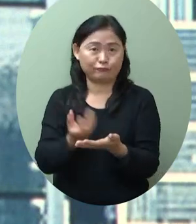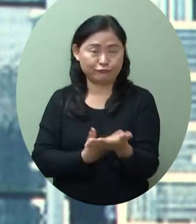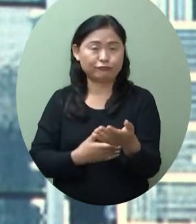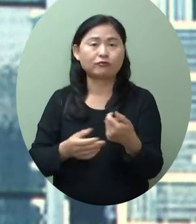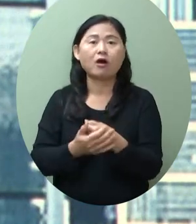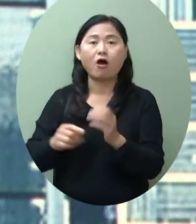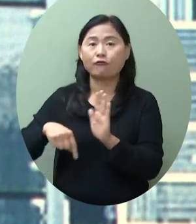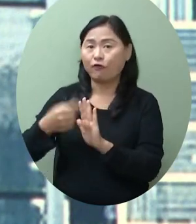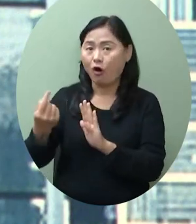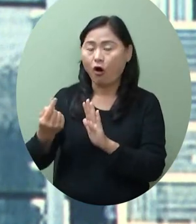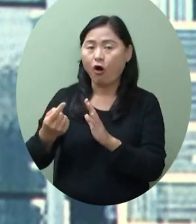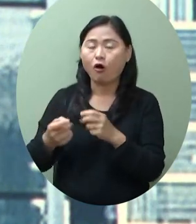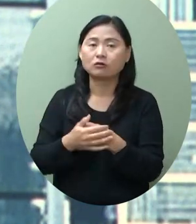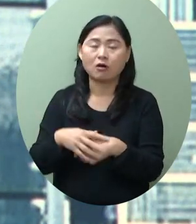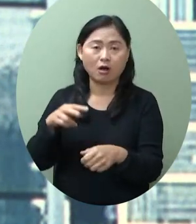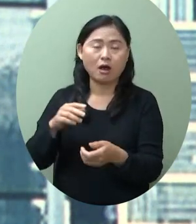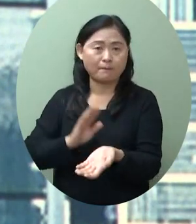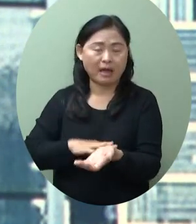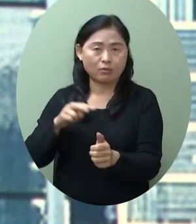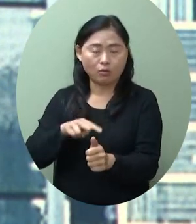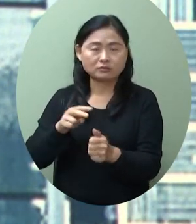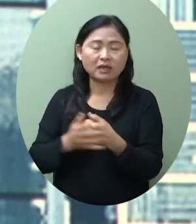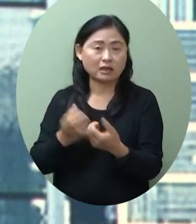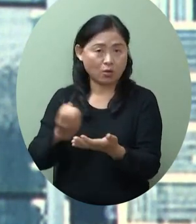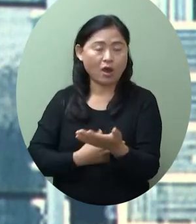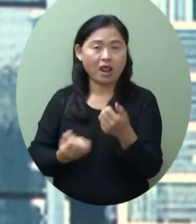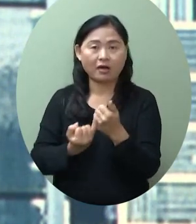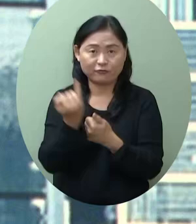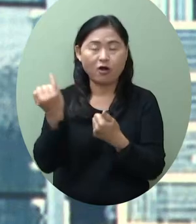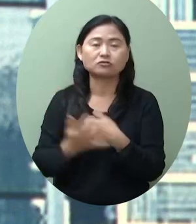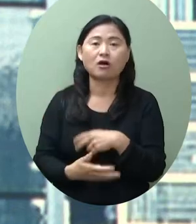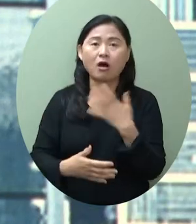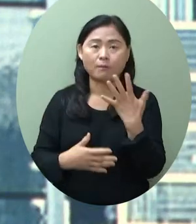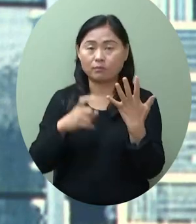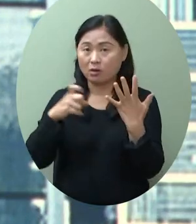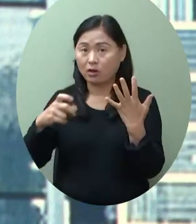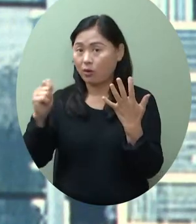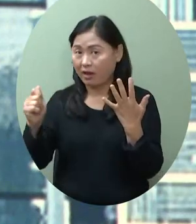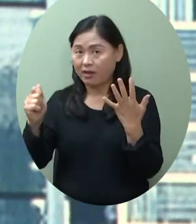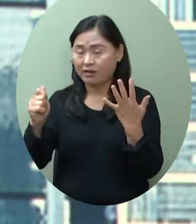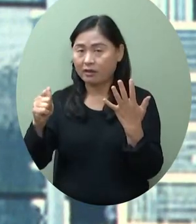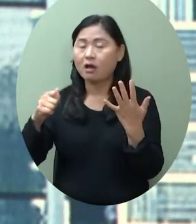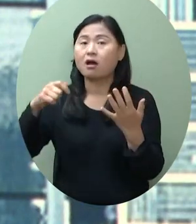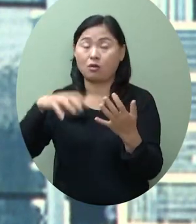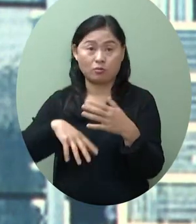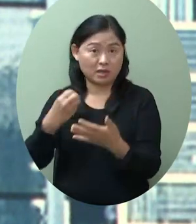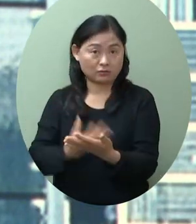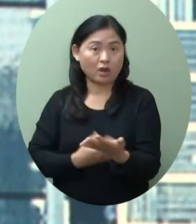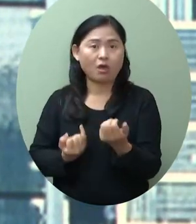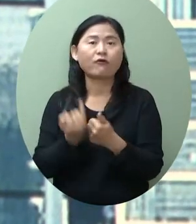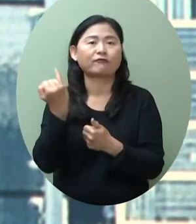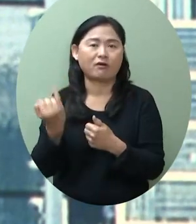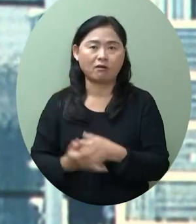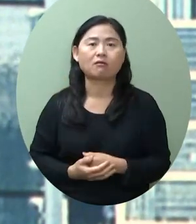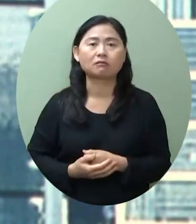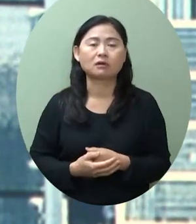防及控制疾病嘅規例，即係第599A 嘅章嘅規例咧，就已經